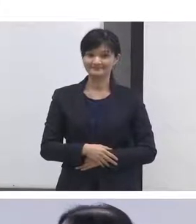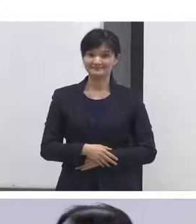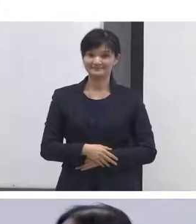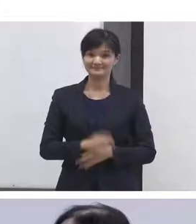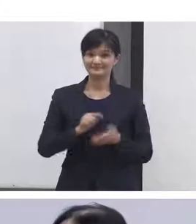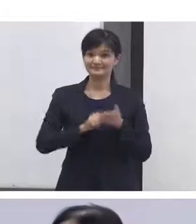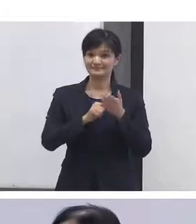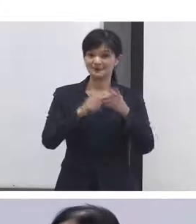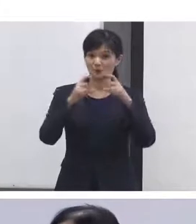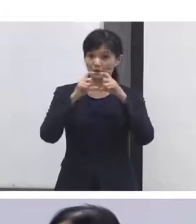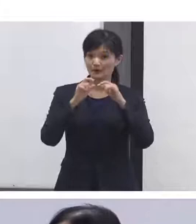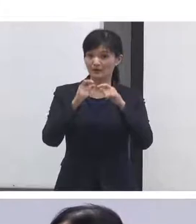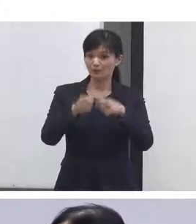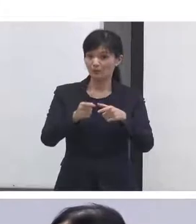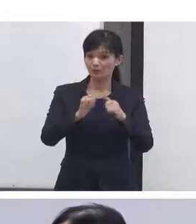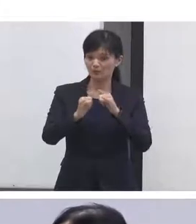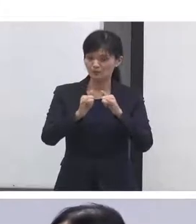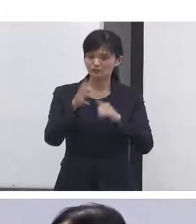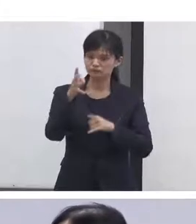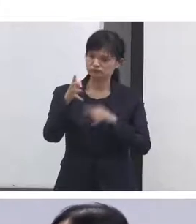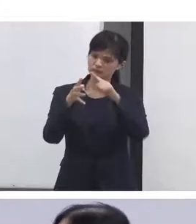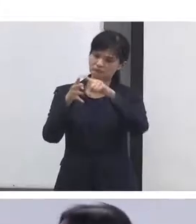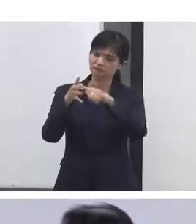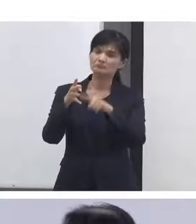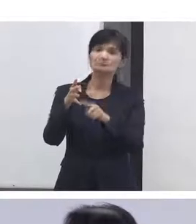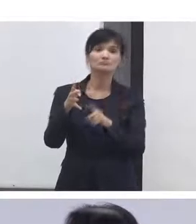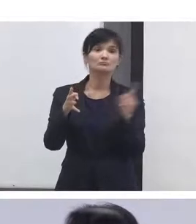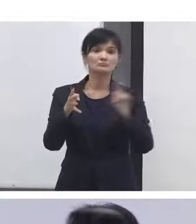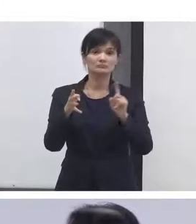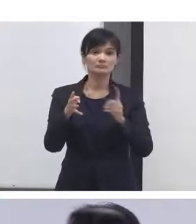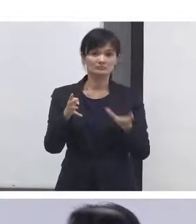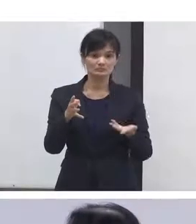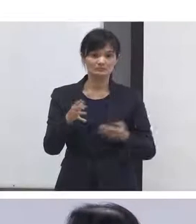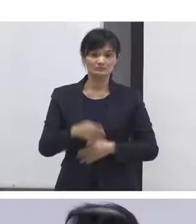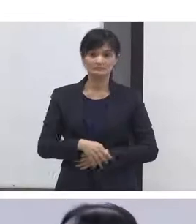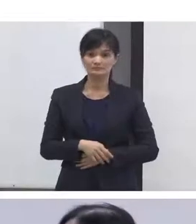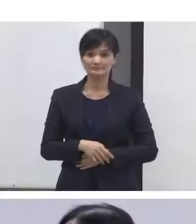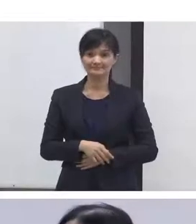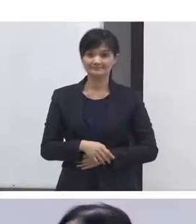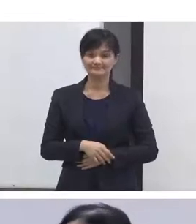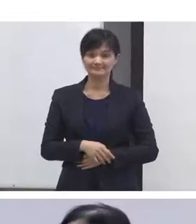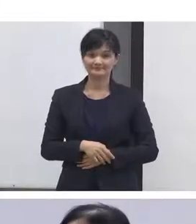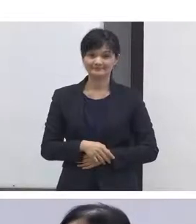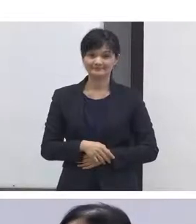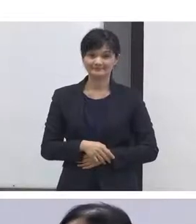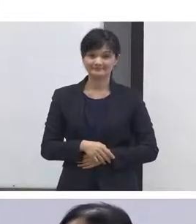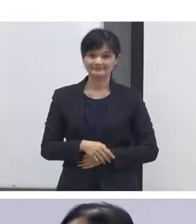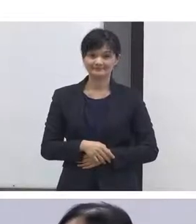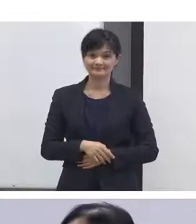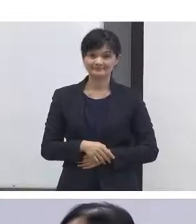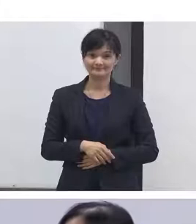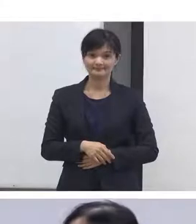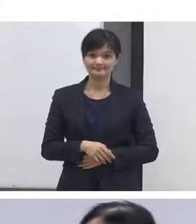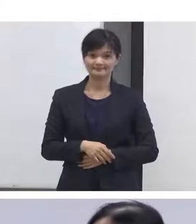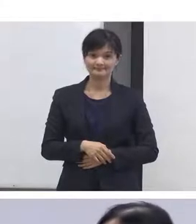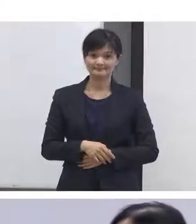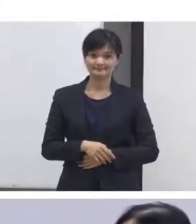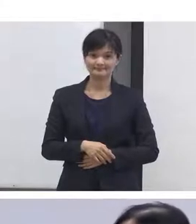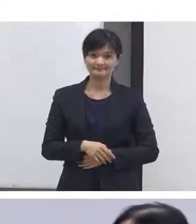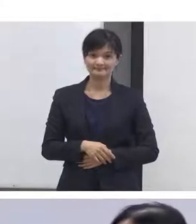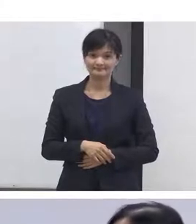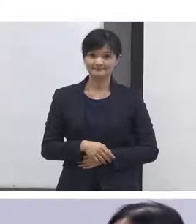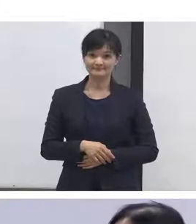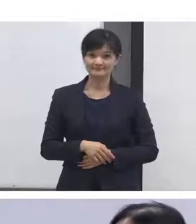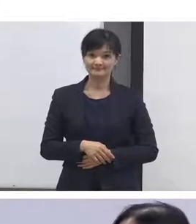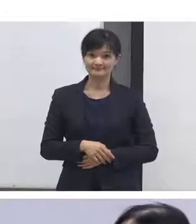就 Tumi 嘛，对不对？就他其实就他用了一个很要看刚